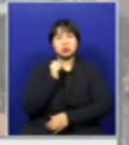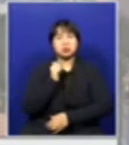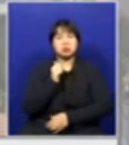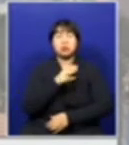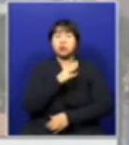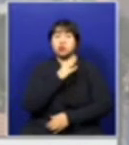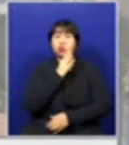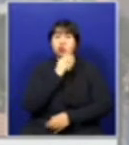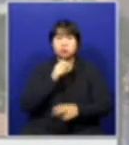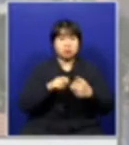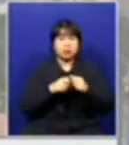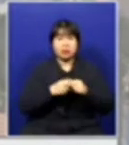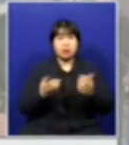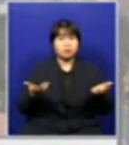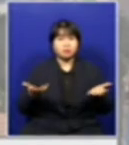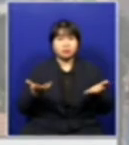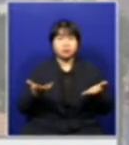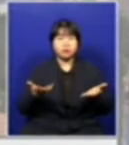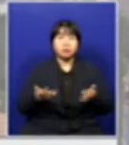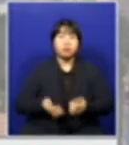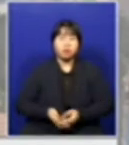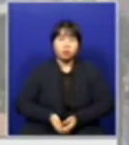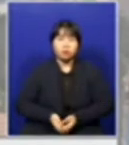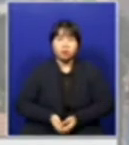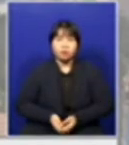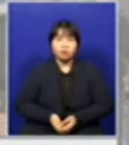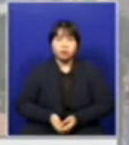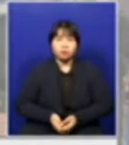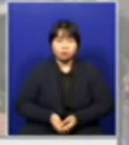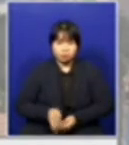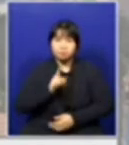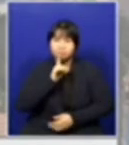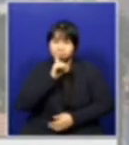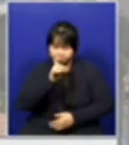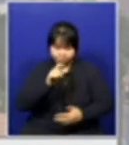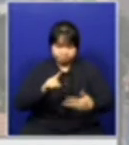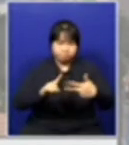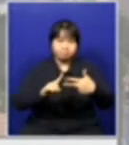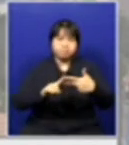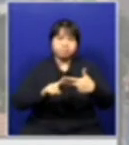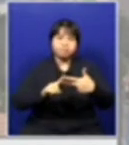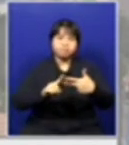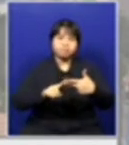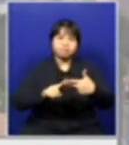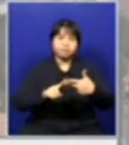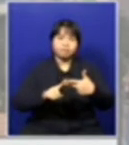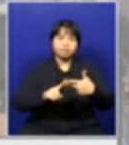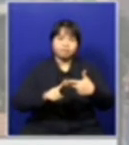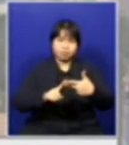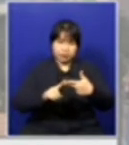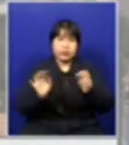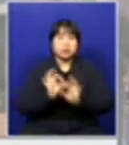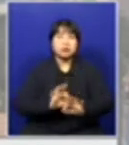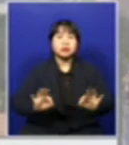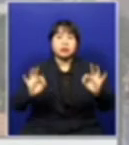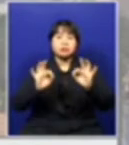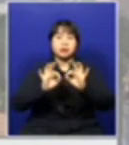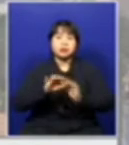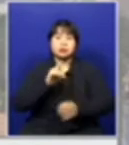เป็นเช่นนั้นนะคะคำถามข้อถัดไปนะคะคำถามข้อที่2ที่สำคัญไม่แพ้กัน